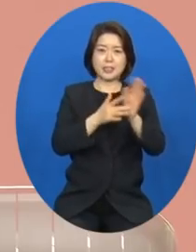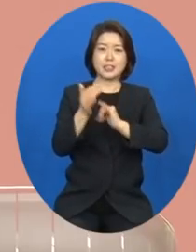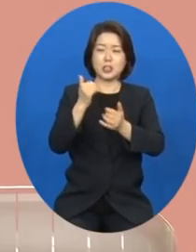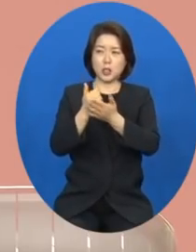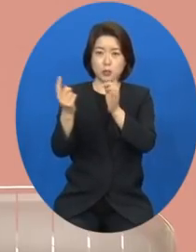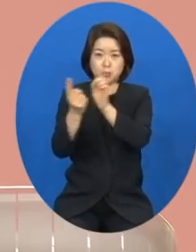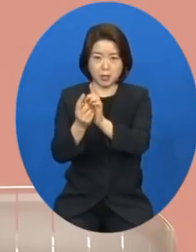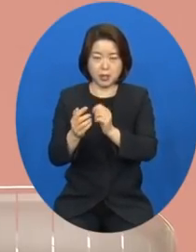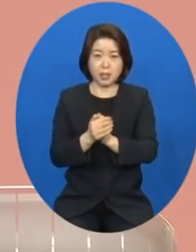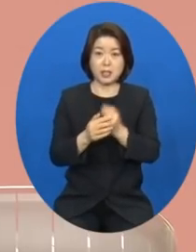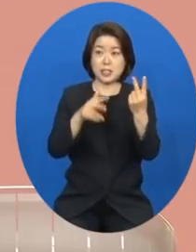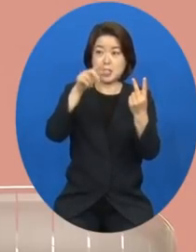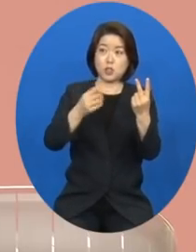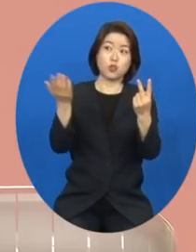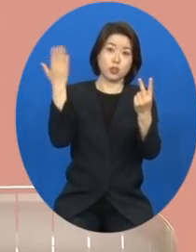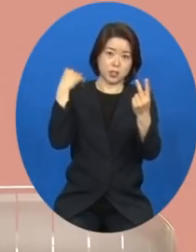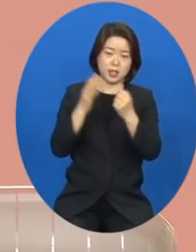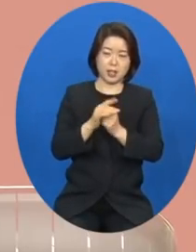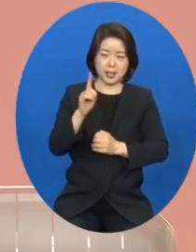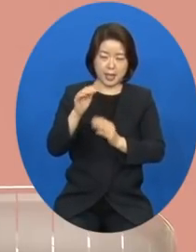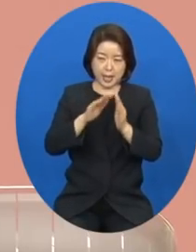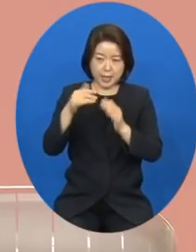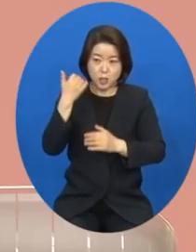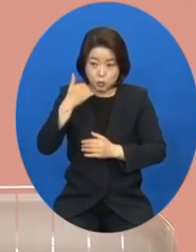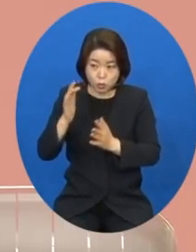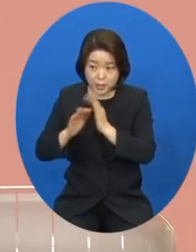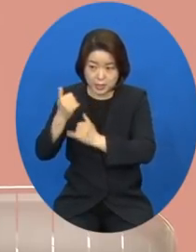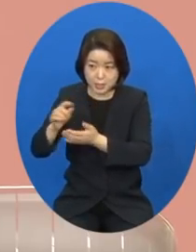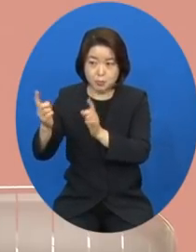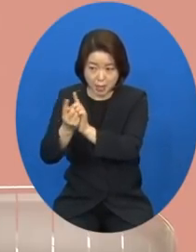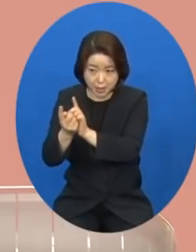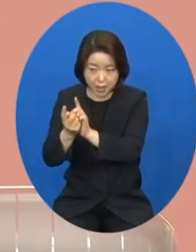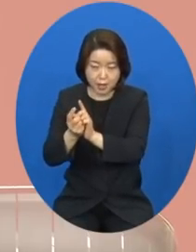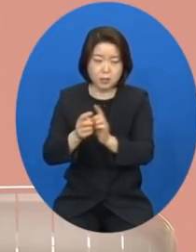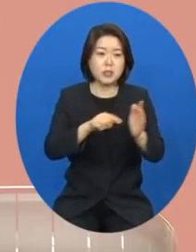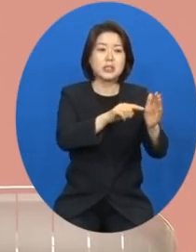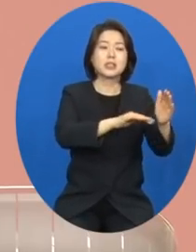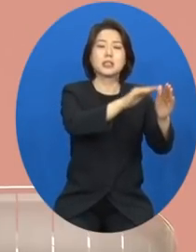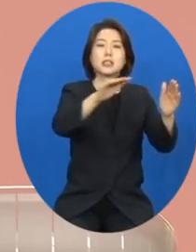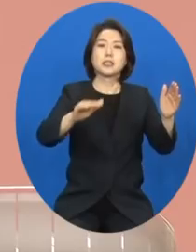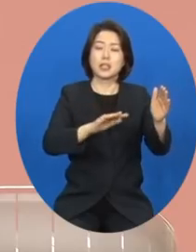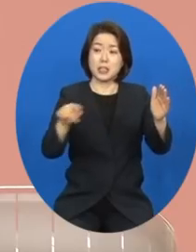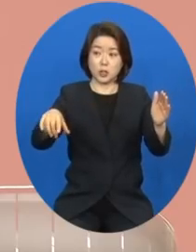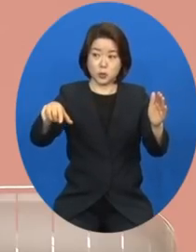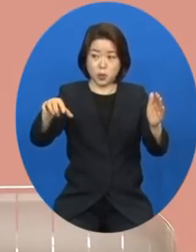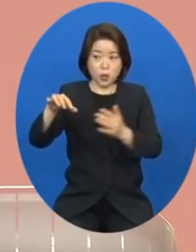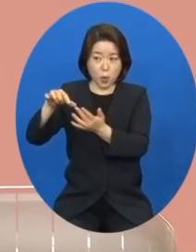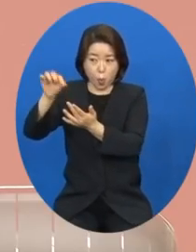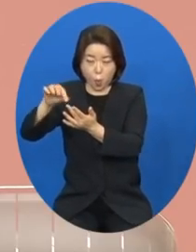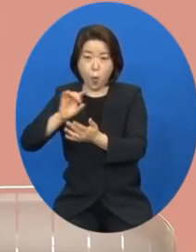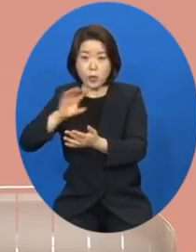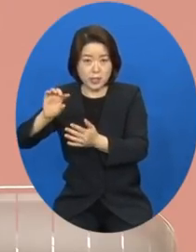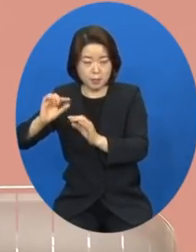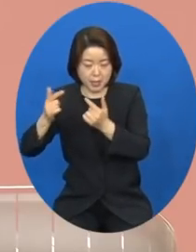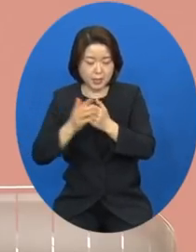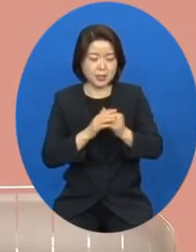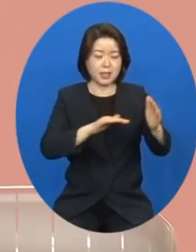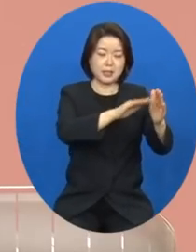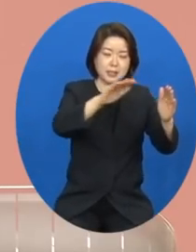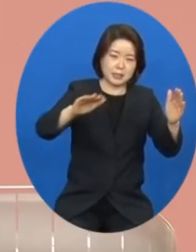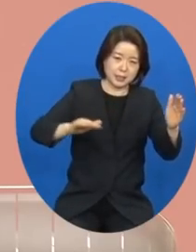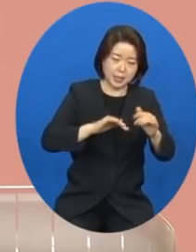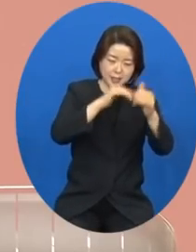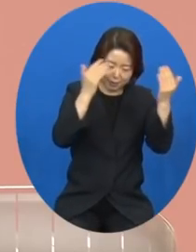3 말씀드렸잖아요 1 거장의 누군가에게 찜 알게 되면 예수님은 그 한 사람을 구원하는 것이 아니라 그 사람을 통해서 주위에 있는